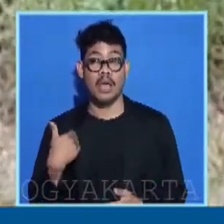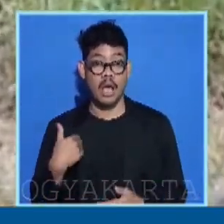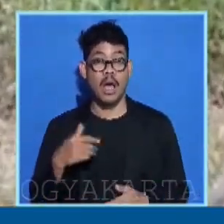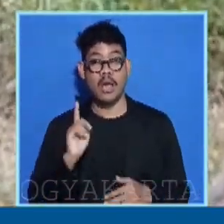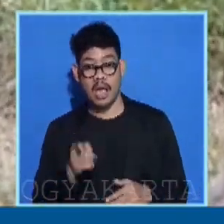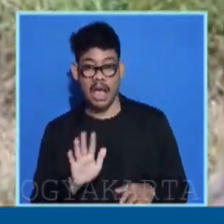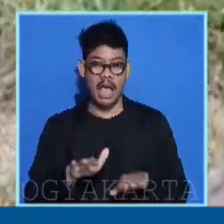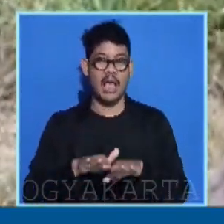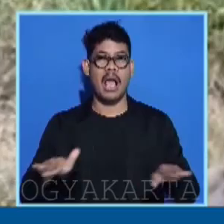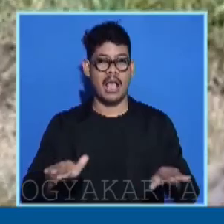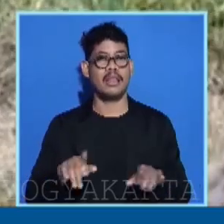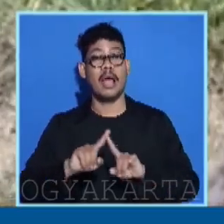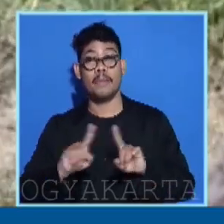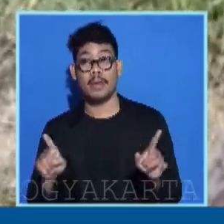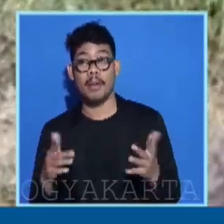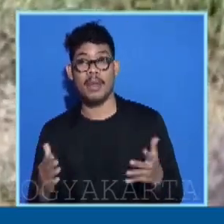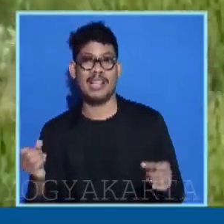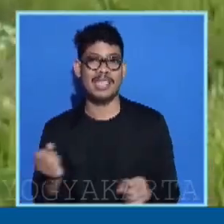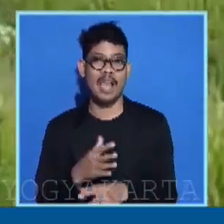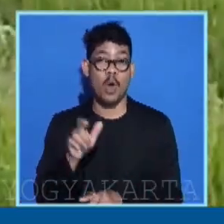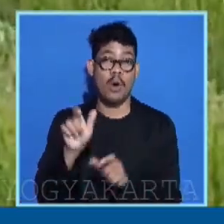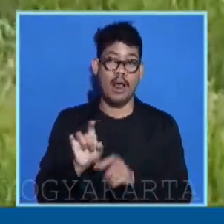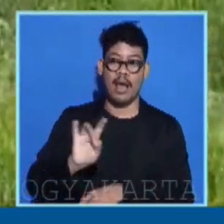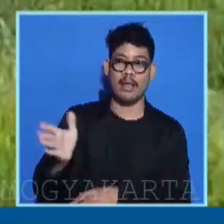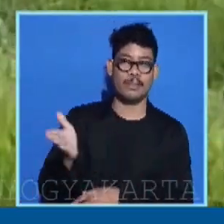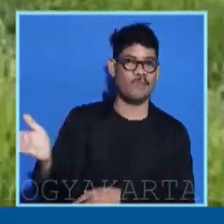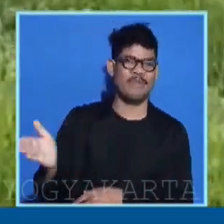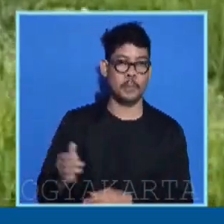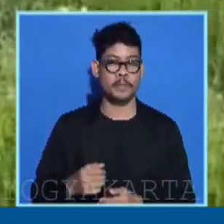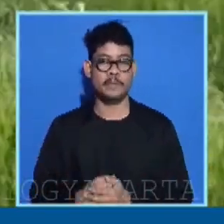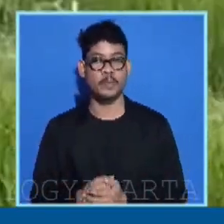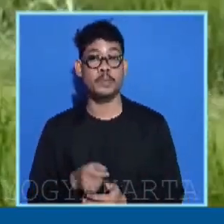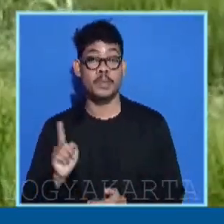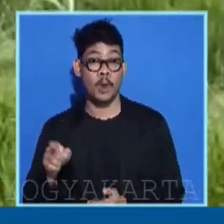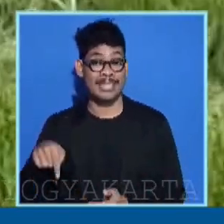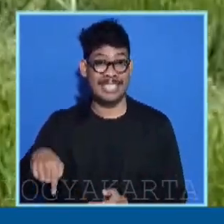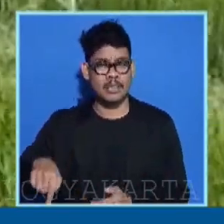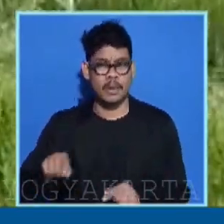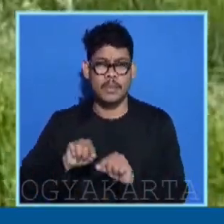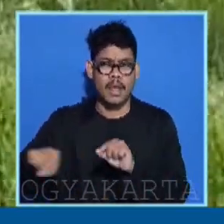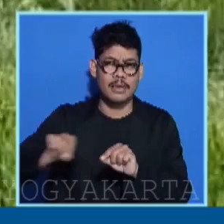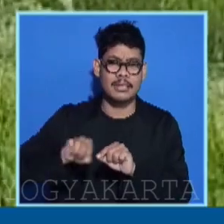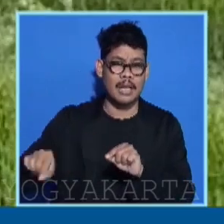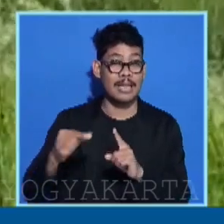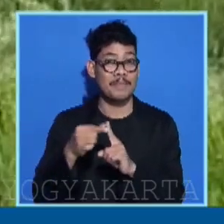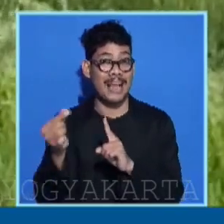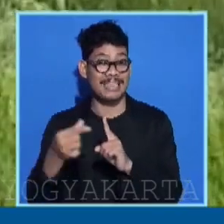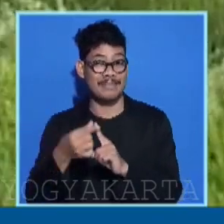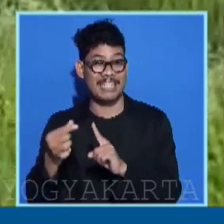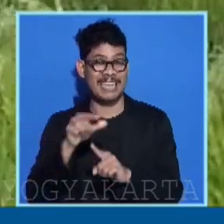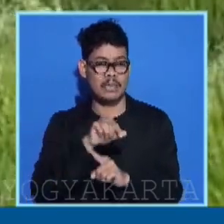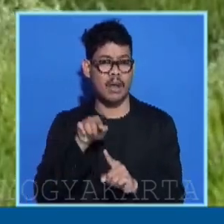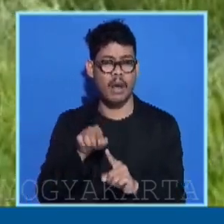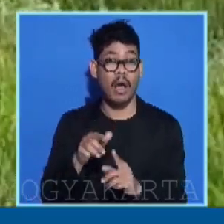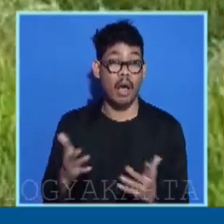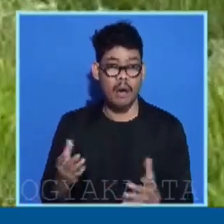nesangahang AG sent Kulon PR wekal piyambipun nembe nanem pantun taneman pantunipun Ugi ketingal